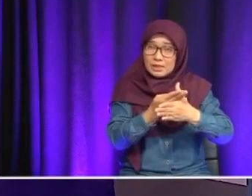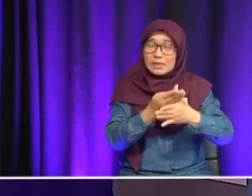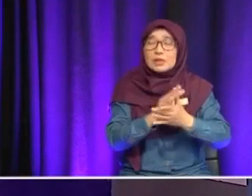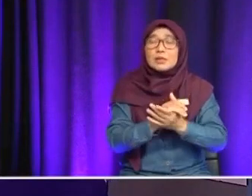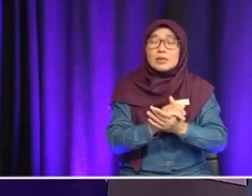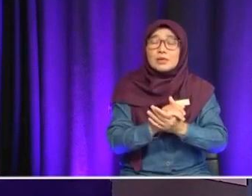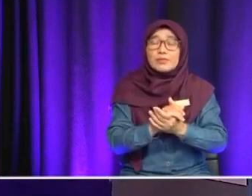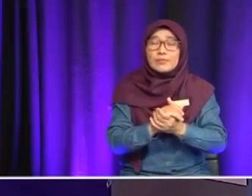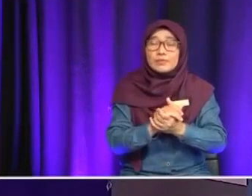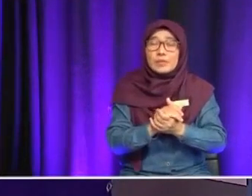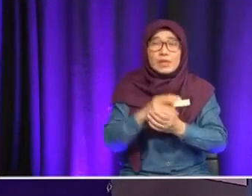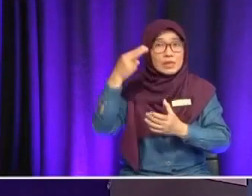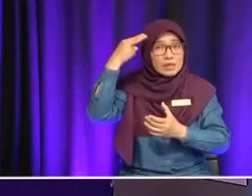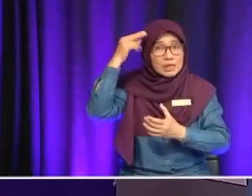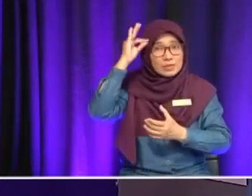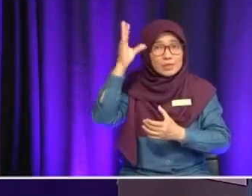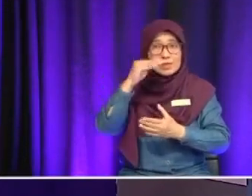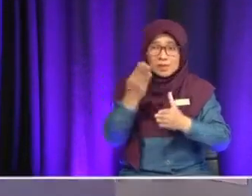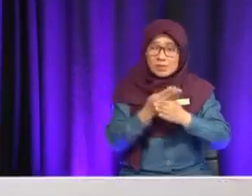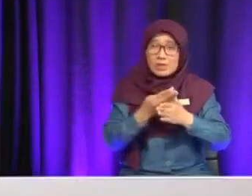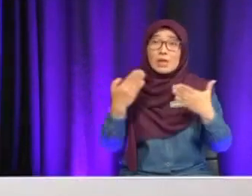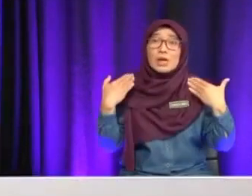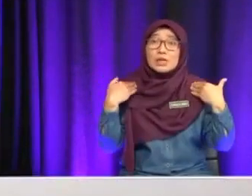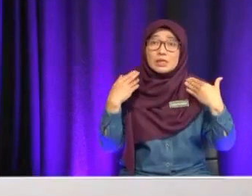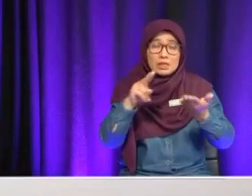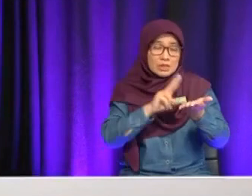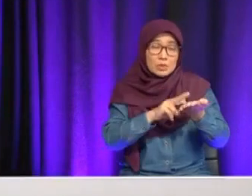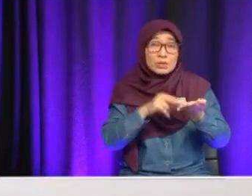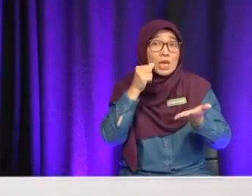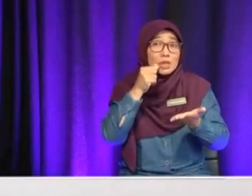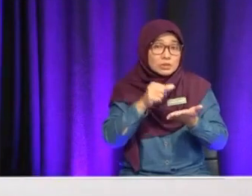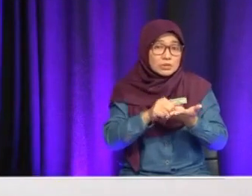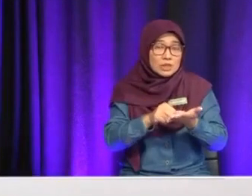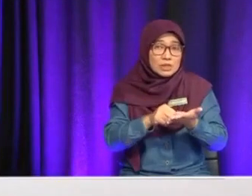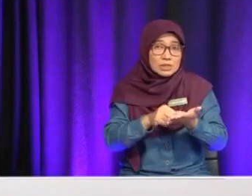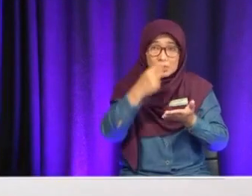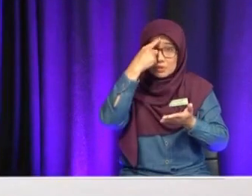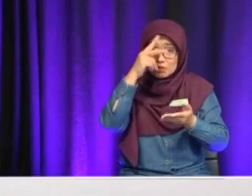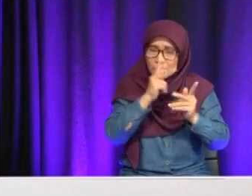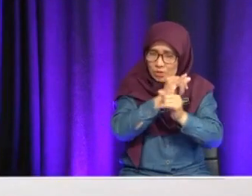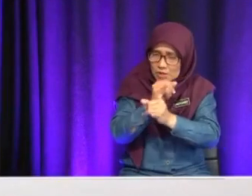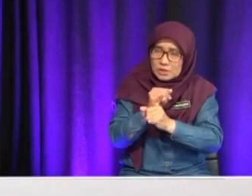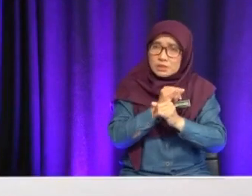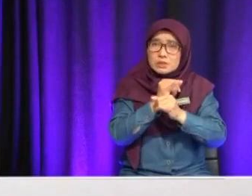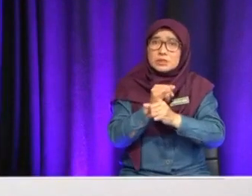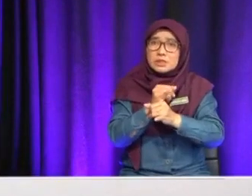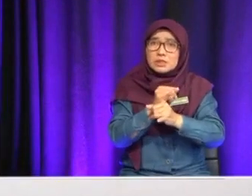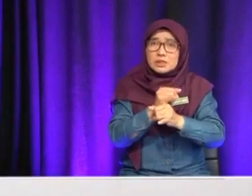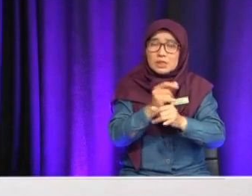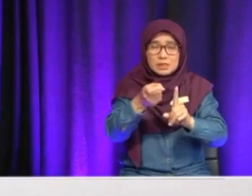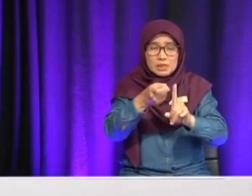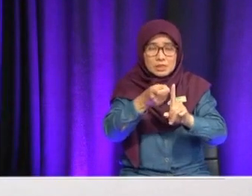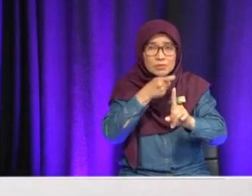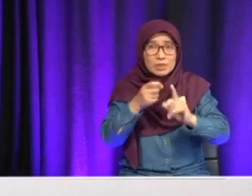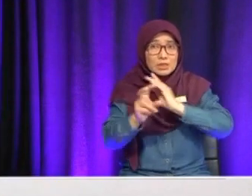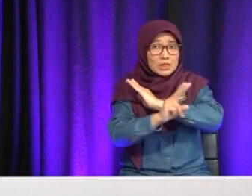bank ada satu kontrak. Iaitu kontrak untuk menjaga ataupun menjaga keselamatan daripada kecurian duit ni tadi. Itu